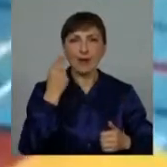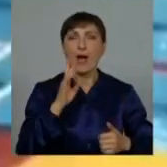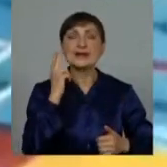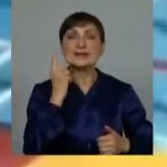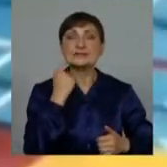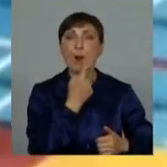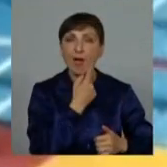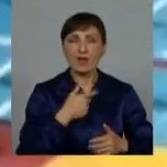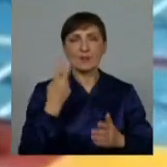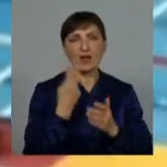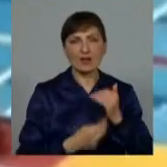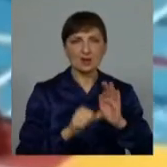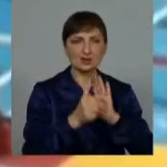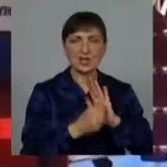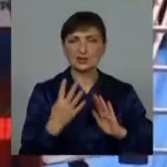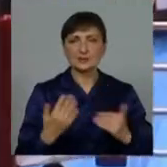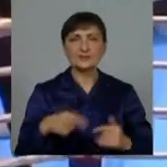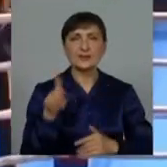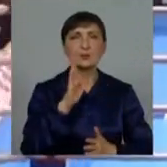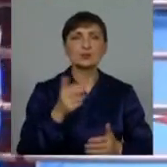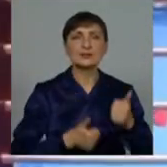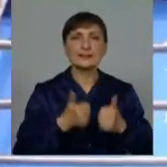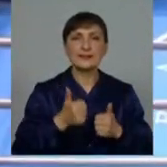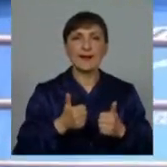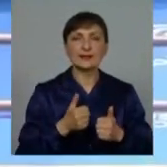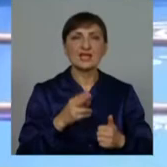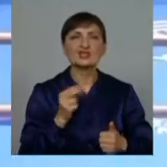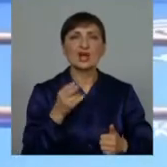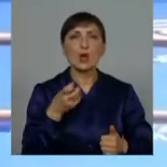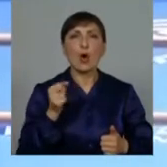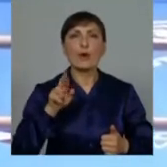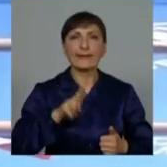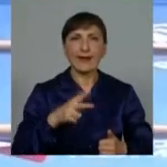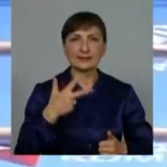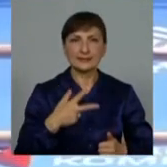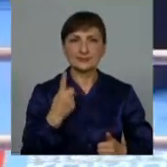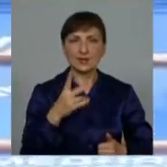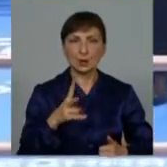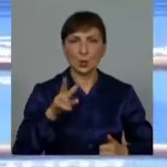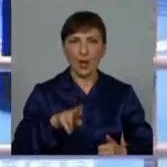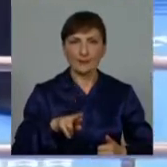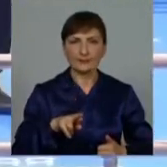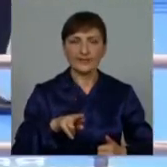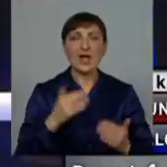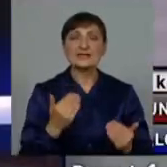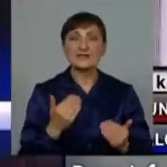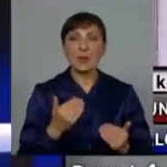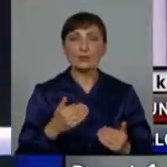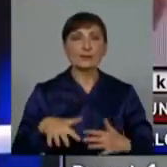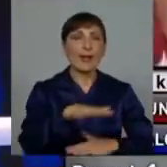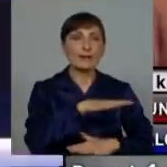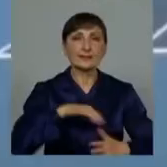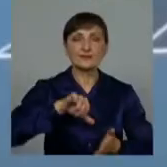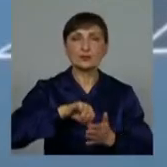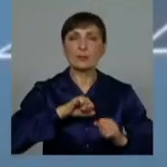счетом 16-4. Теперь им предстоит сыграть с черногорцами 31 июля. Отмечу, что сегодня на ринге